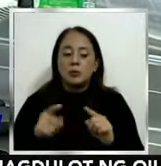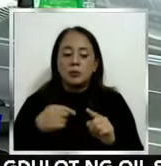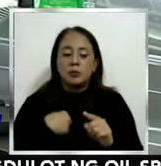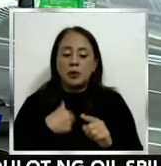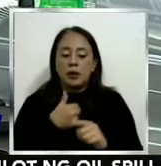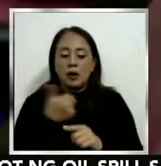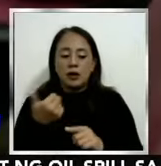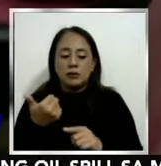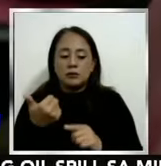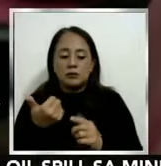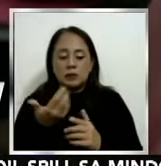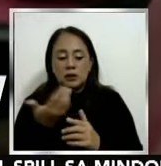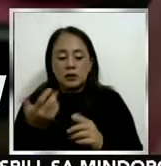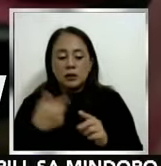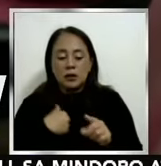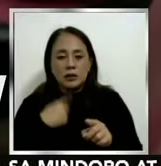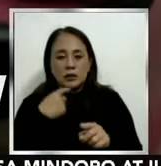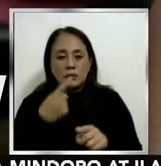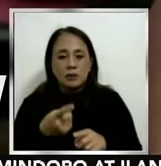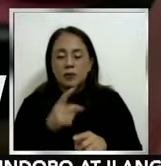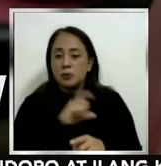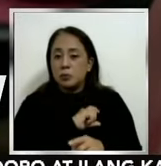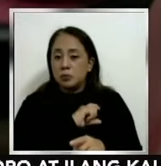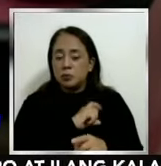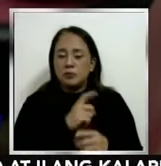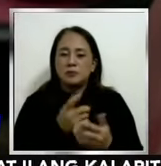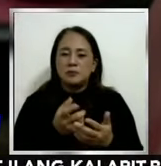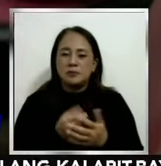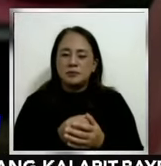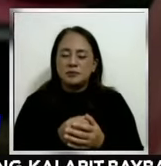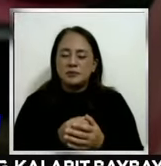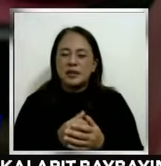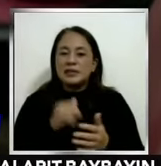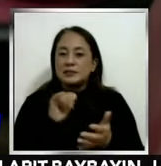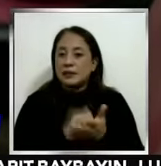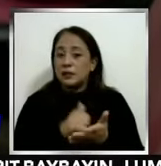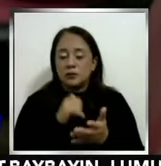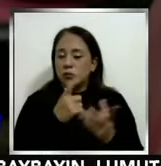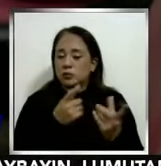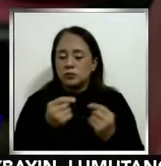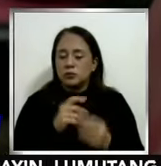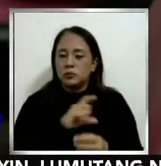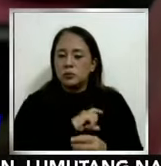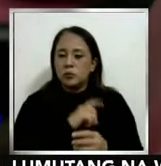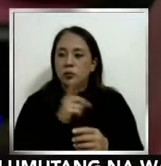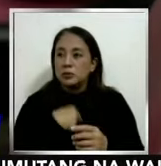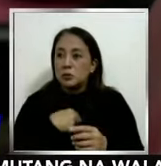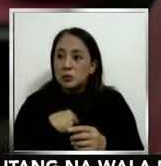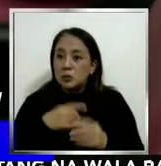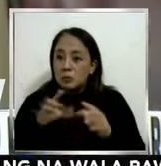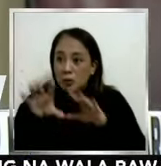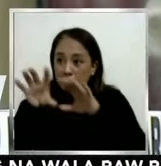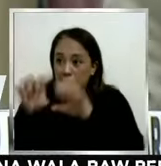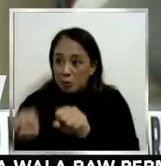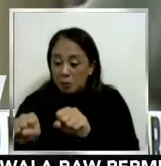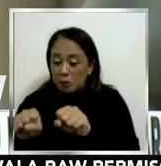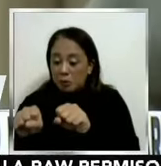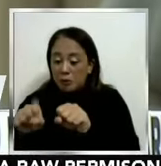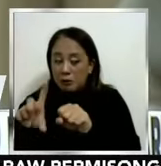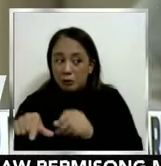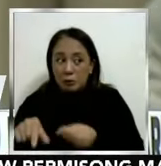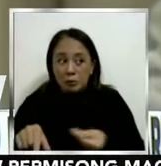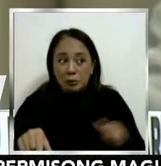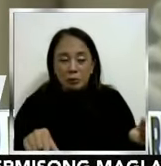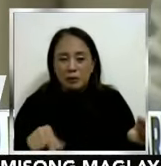mentioned the PNP. It is not the policy of the PNP to recycle drugs in any illegal drug operations. Bagamat